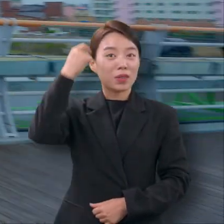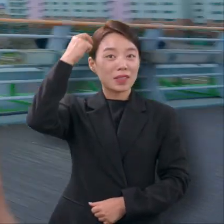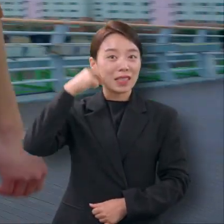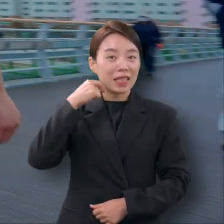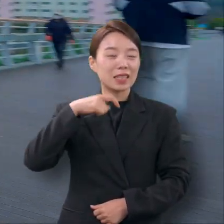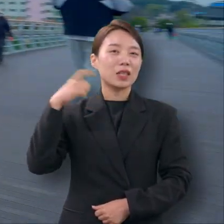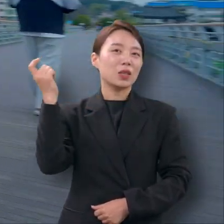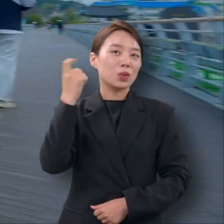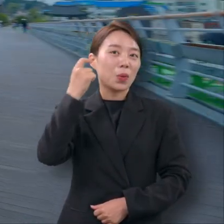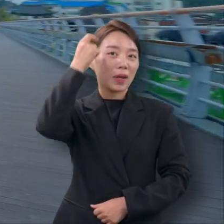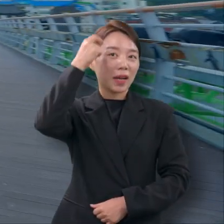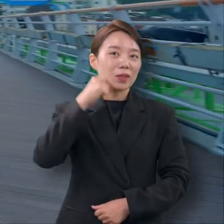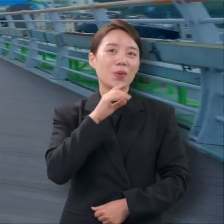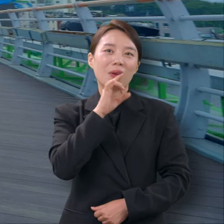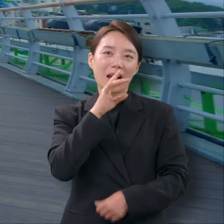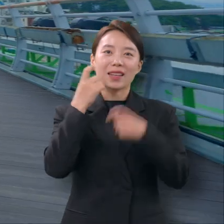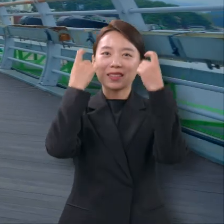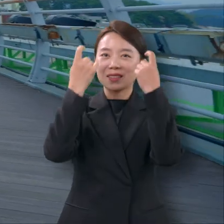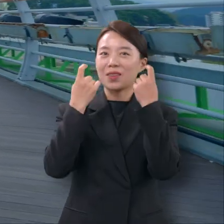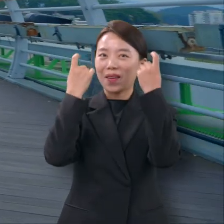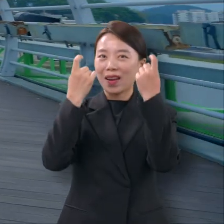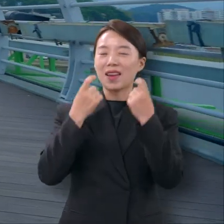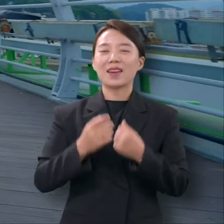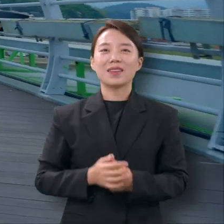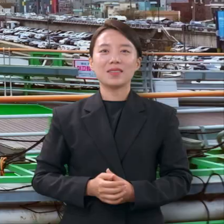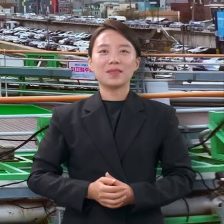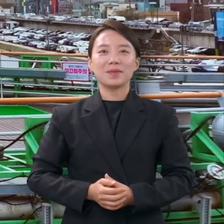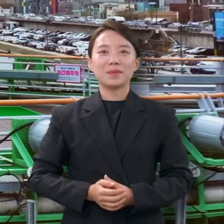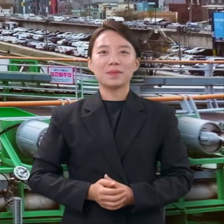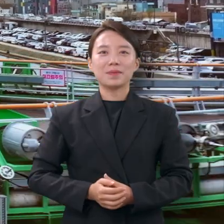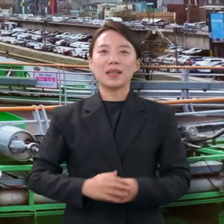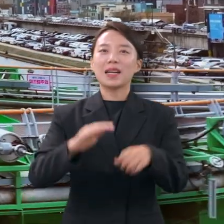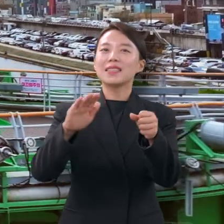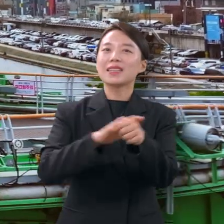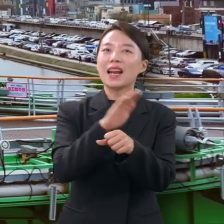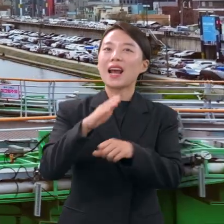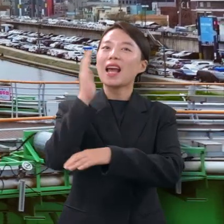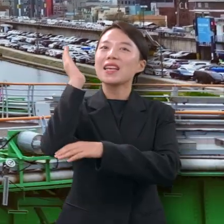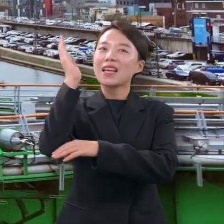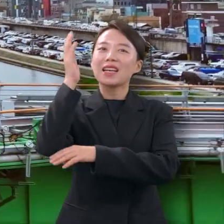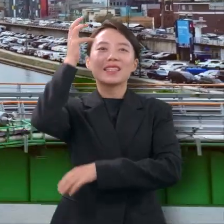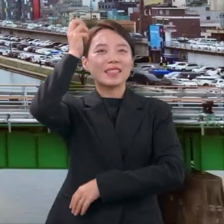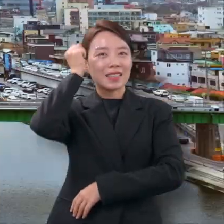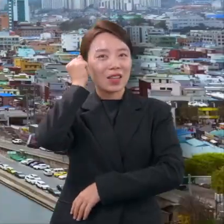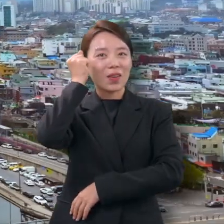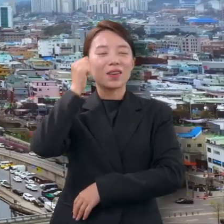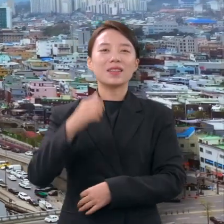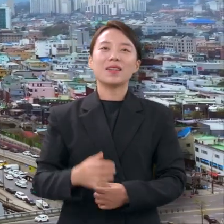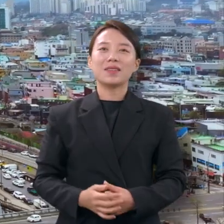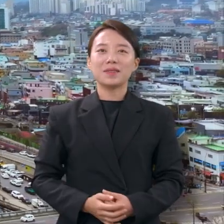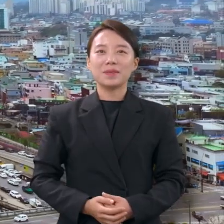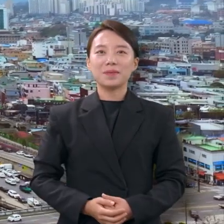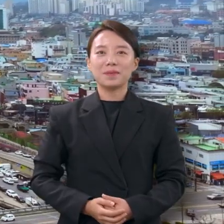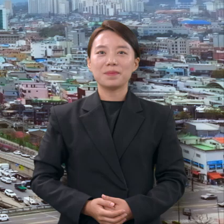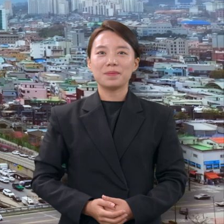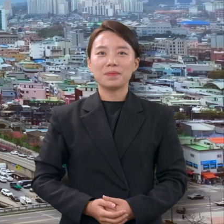온몸으로 느끼는 소리 감촉 강릉 여행. 사랑의 이야기를 기억하다.